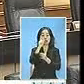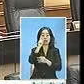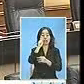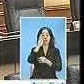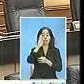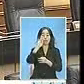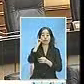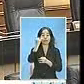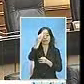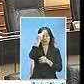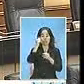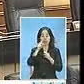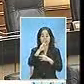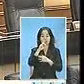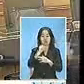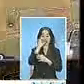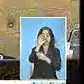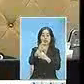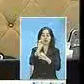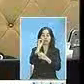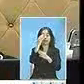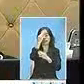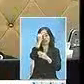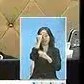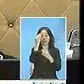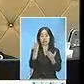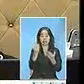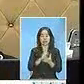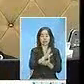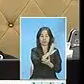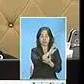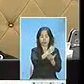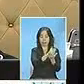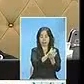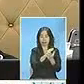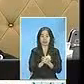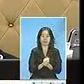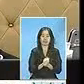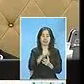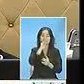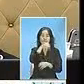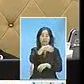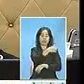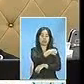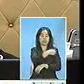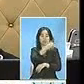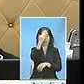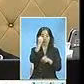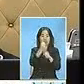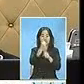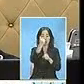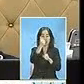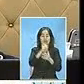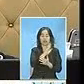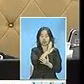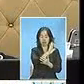เราสภาแห่งนี้จึงออกกฎหมายให้เขา เป็นได้มากกว่าสองครั้งมีคนประท้วงนะครับ แล้วเทศบาลทำไมเป็นได้ทำไม ท่านสุ